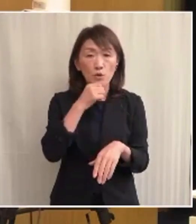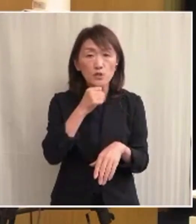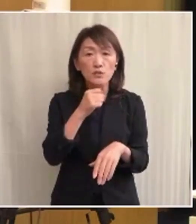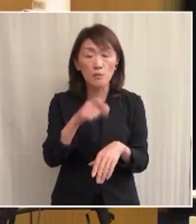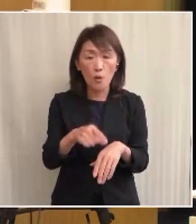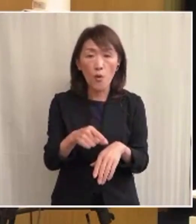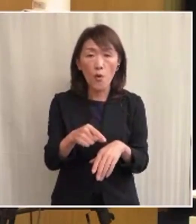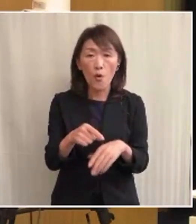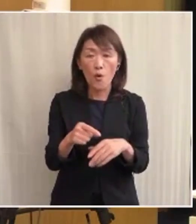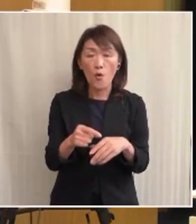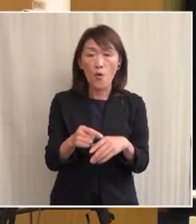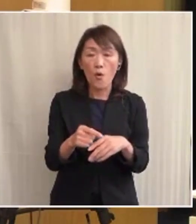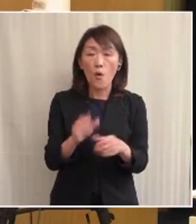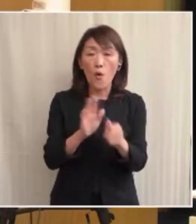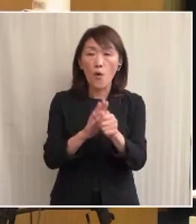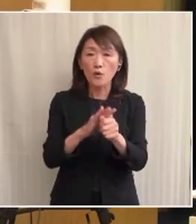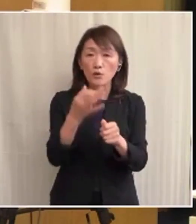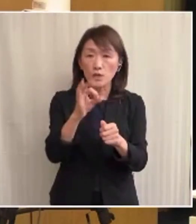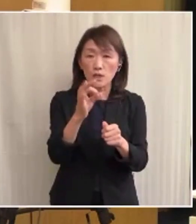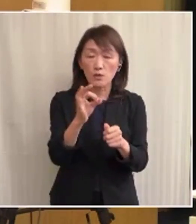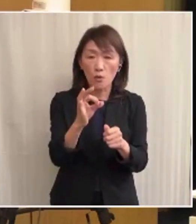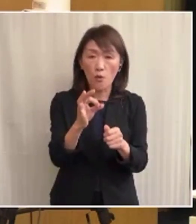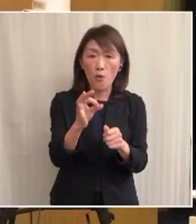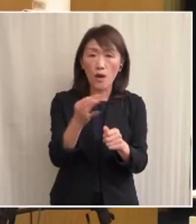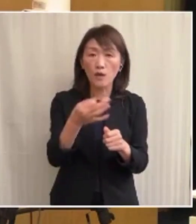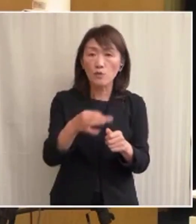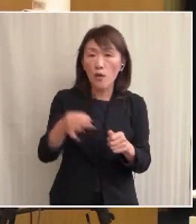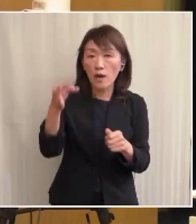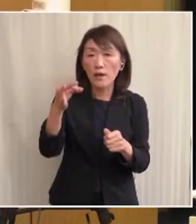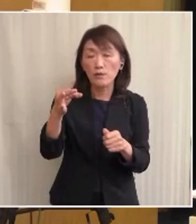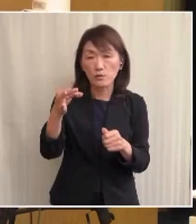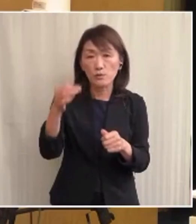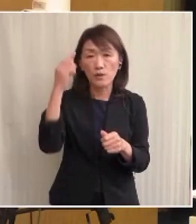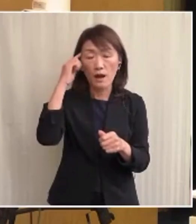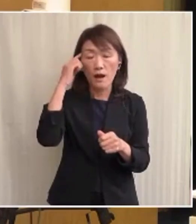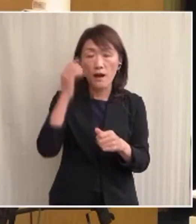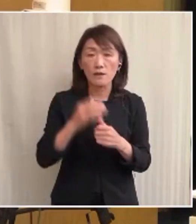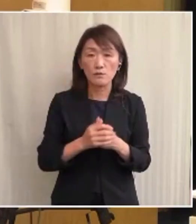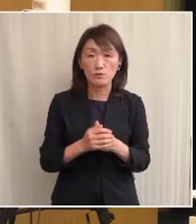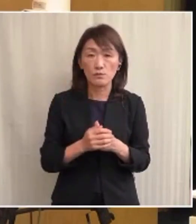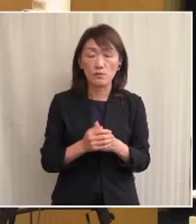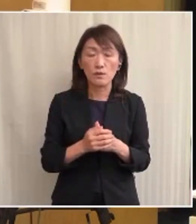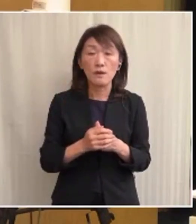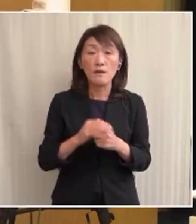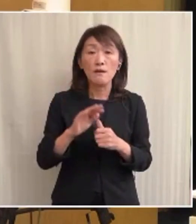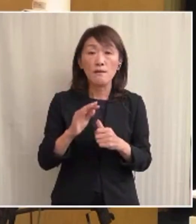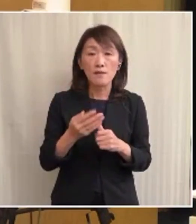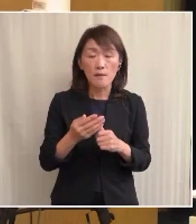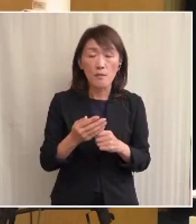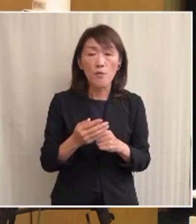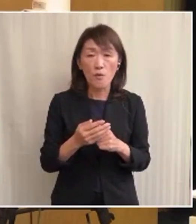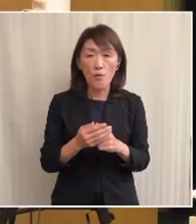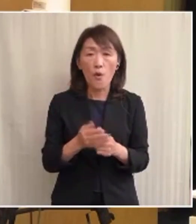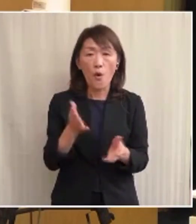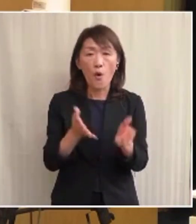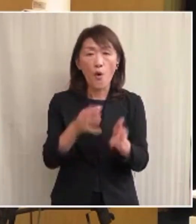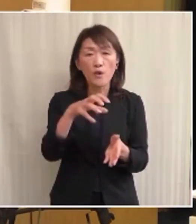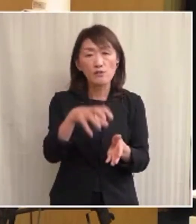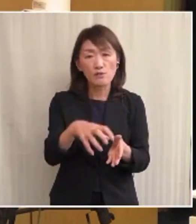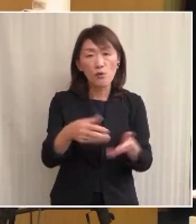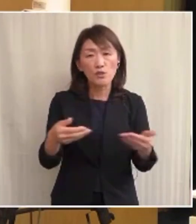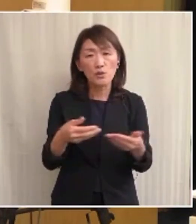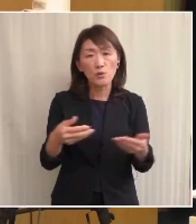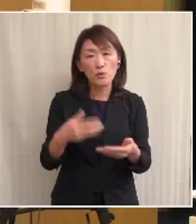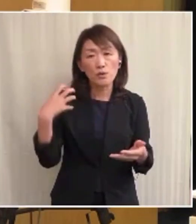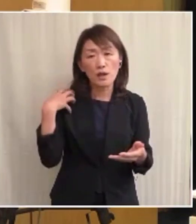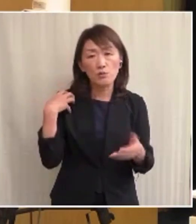く分けて補助金の額を上げているということはございます。そこまでしてもですね、なかなか保育の方に従事していただ